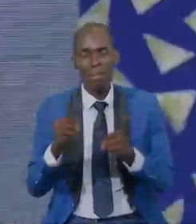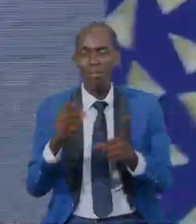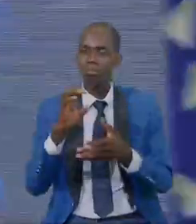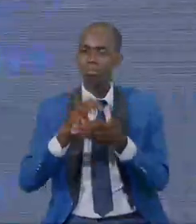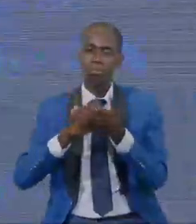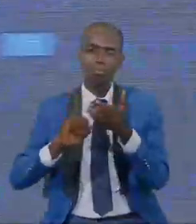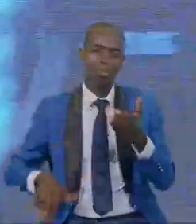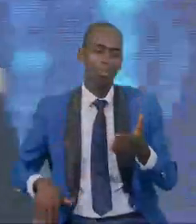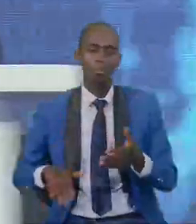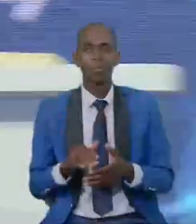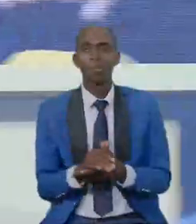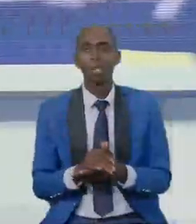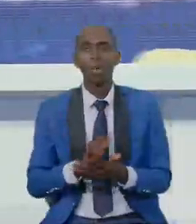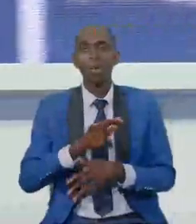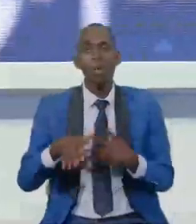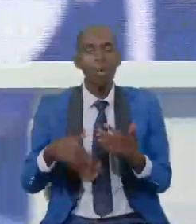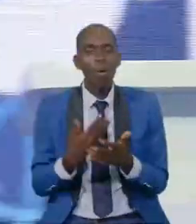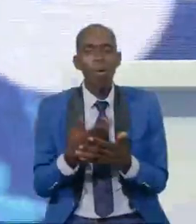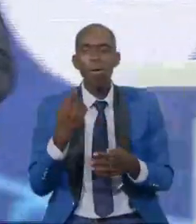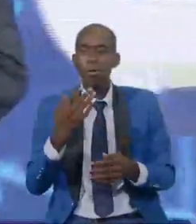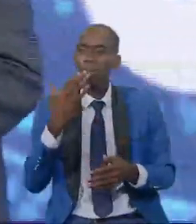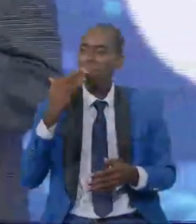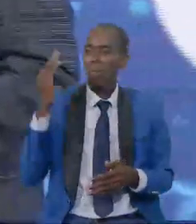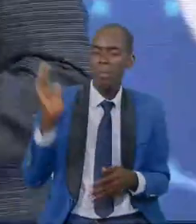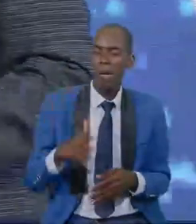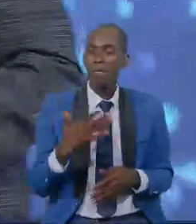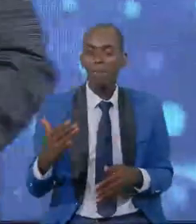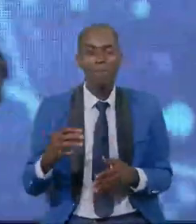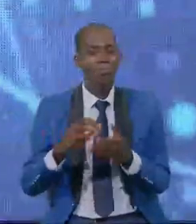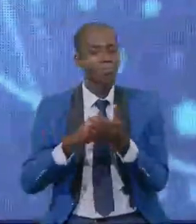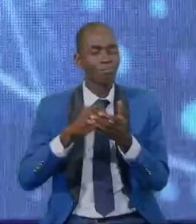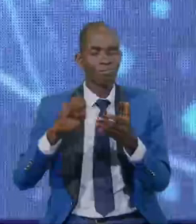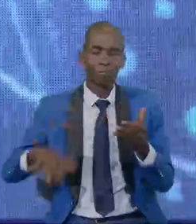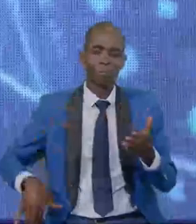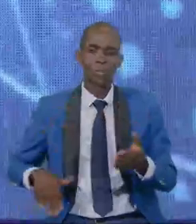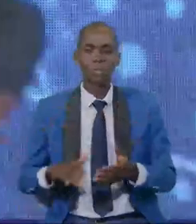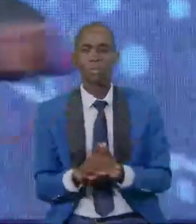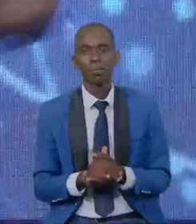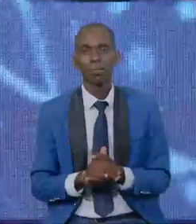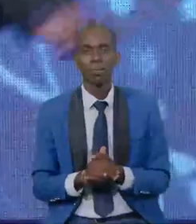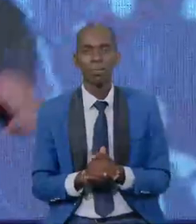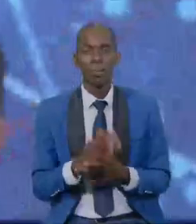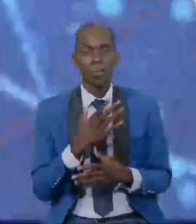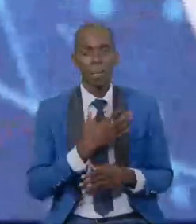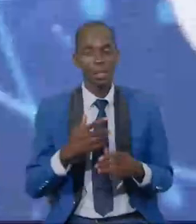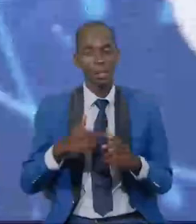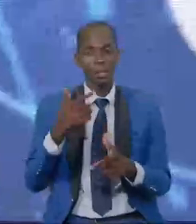Initier une lutte, cela n'est plus. Les choses mauvaises ne sont plus dans ma vie.